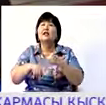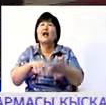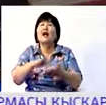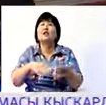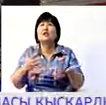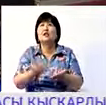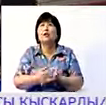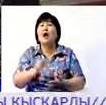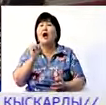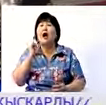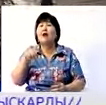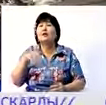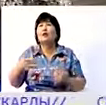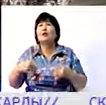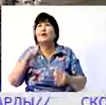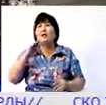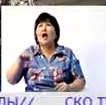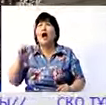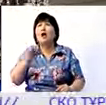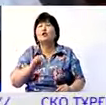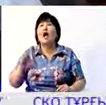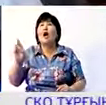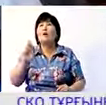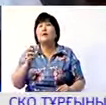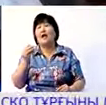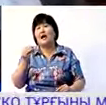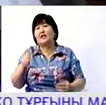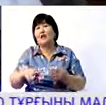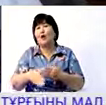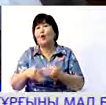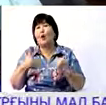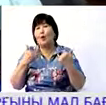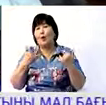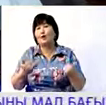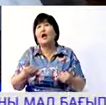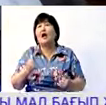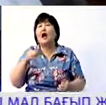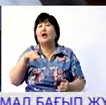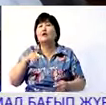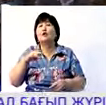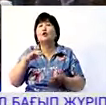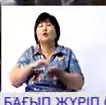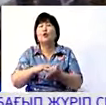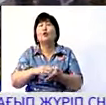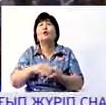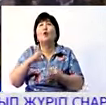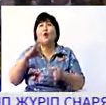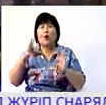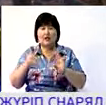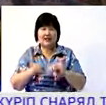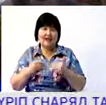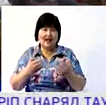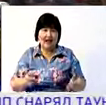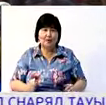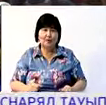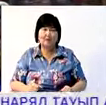тапты. Ақындар өнерлі жас Аружан Бисеғалиеваға қаржылай қолдау көрсетіп, айтыс турын қорытындылады. Елдес Әбділда,